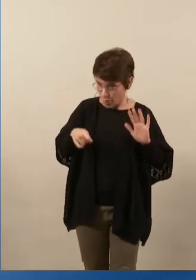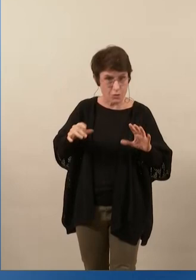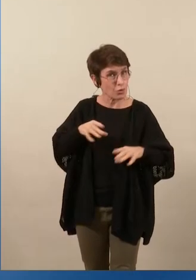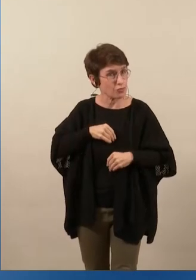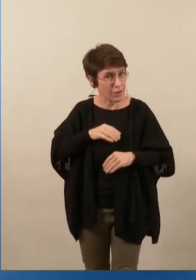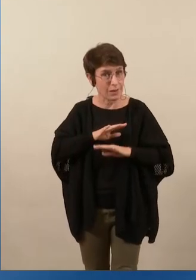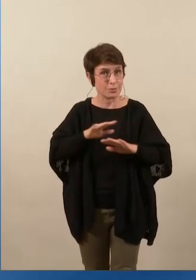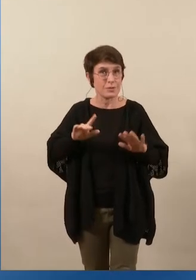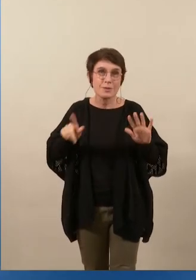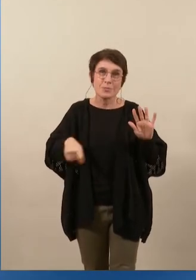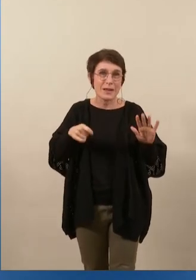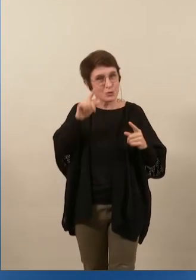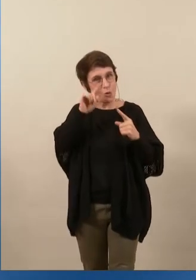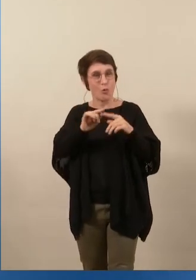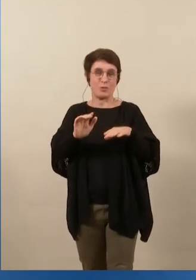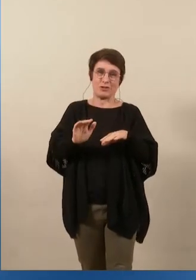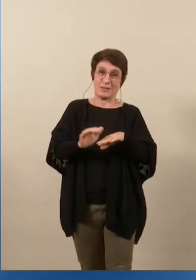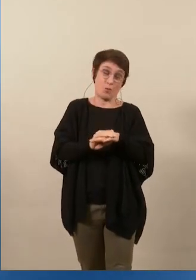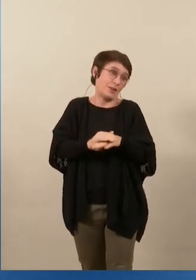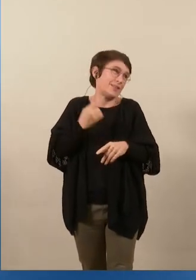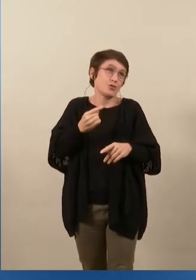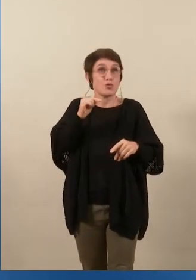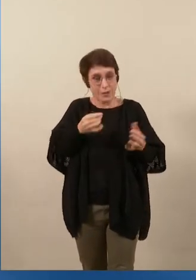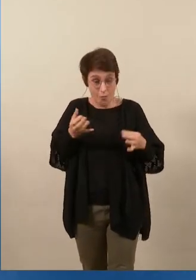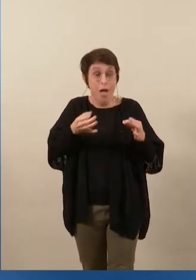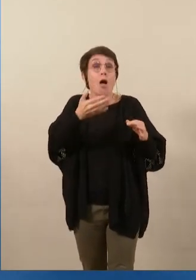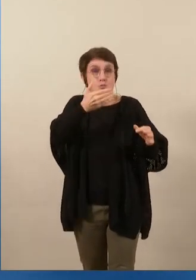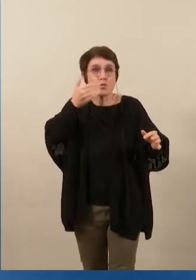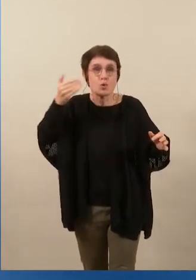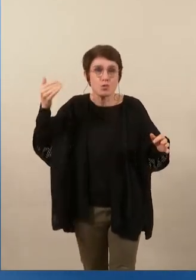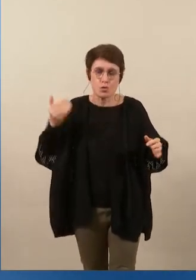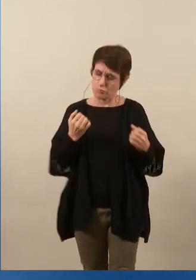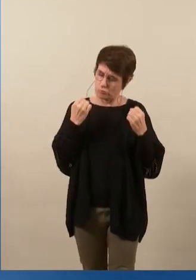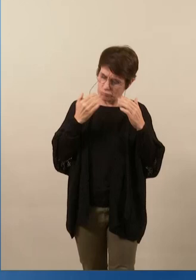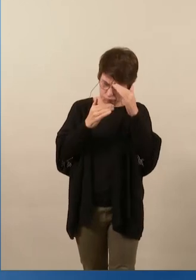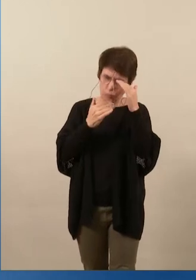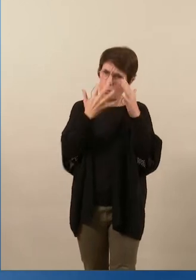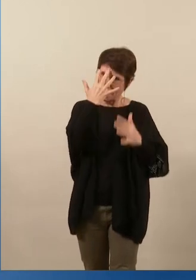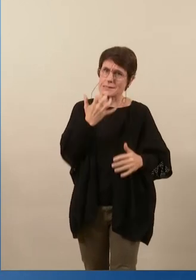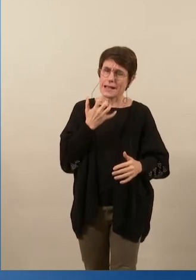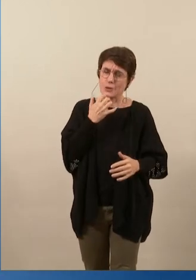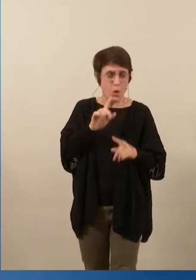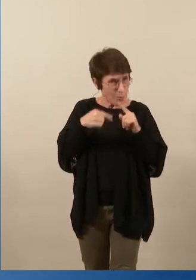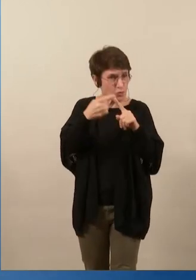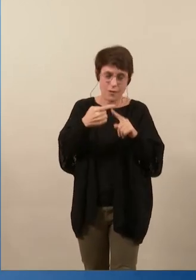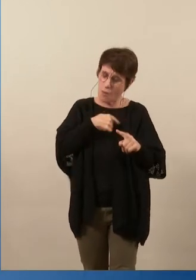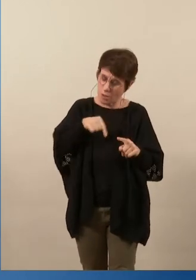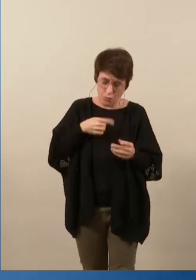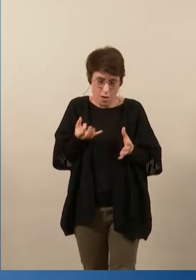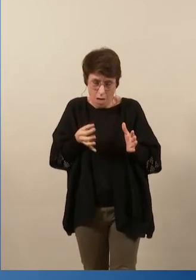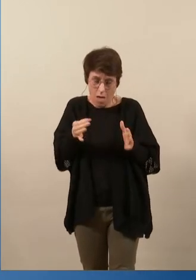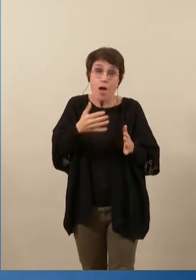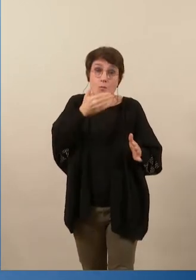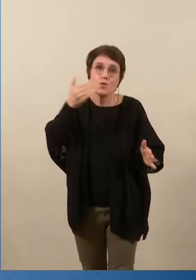politique évidemment nous prendrons cela avec avec avec sérieux nous essaierons de faire encore mieux la prochaine fois mais une précision